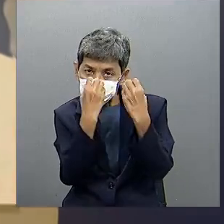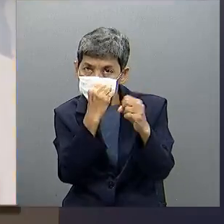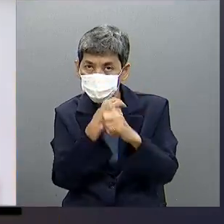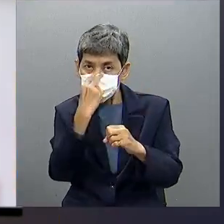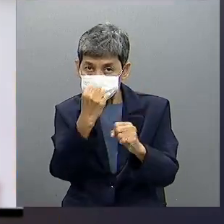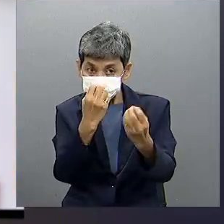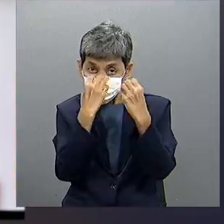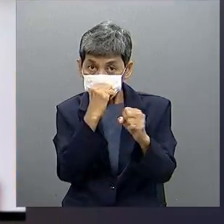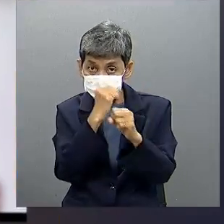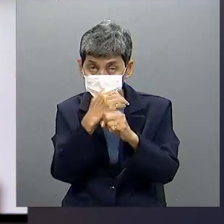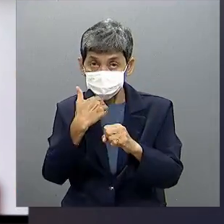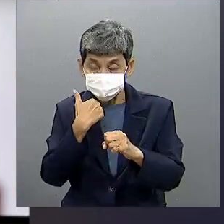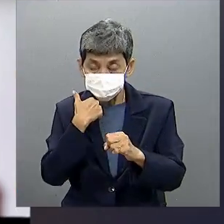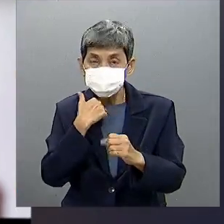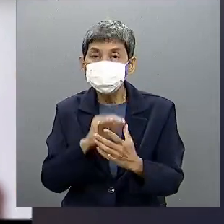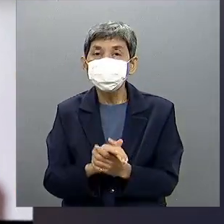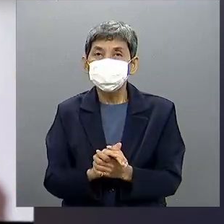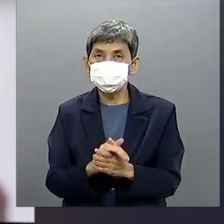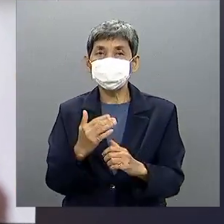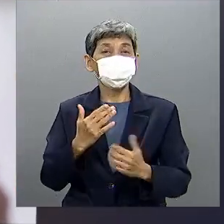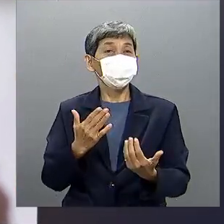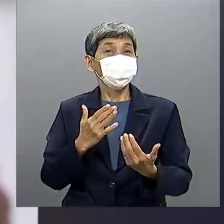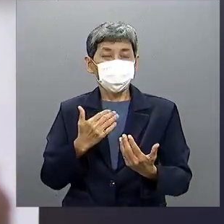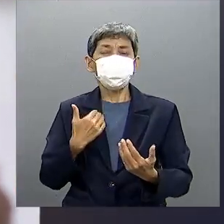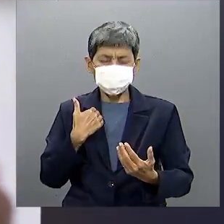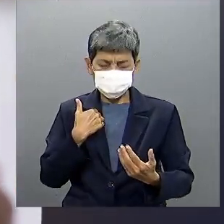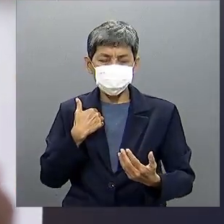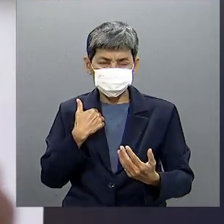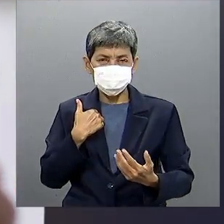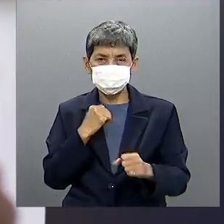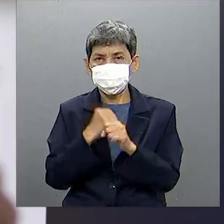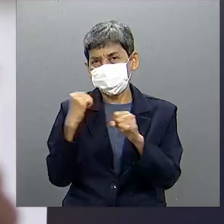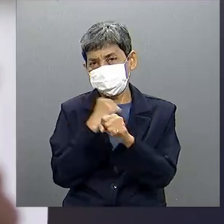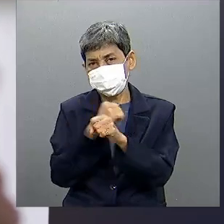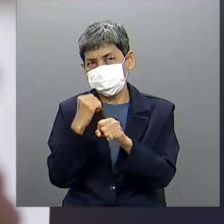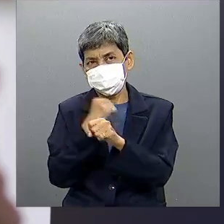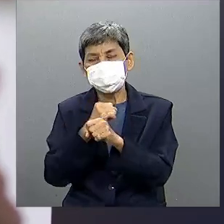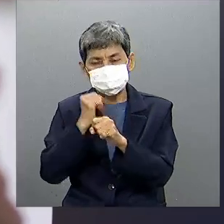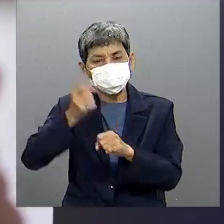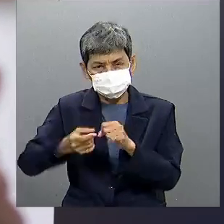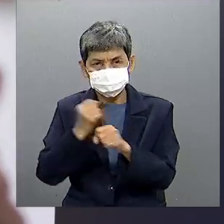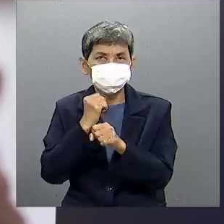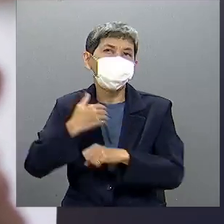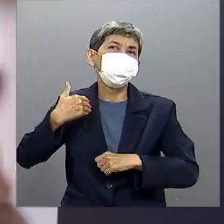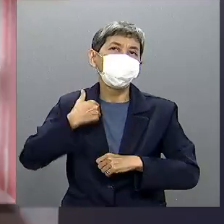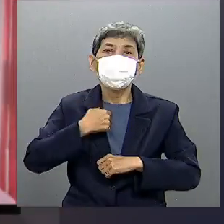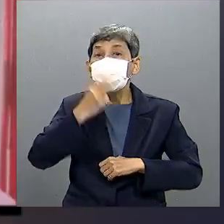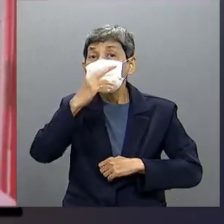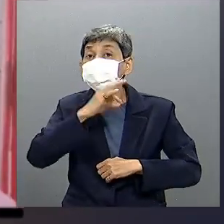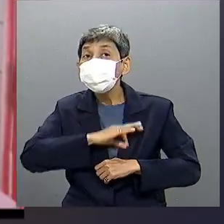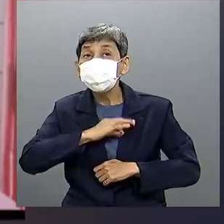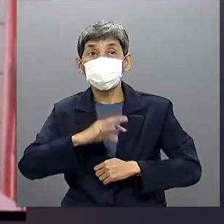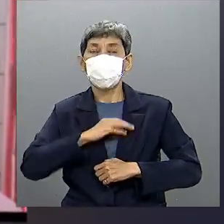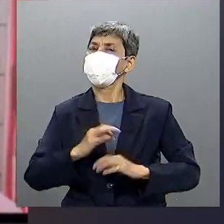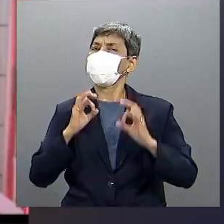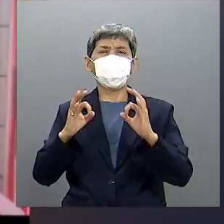จที่เขาลงมาแล้วก็มันมีการฝึกงานกับผู้ประกอบการจริงๆค่ะมันสามารถทำให้เราแบบโอเคจบไป